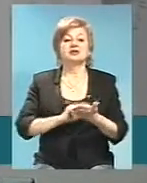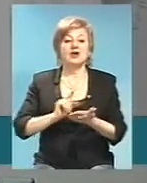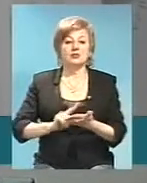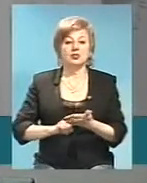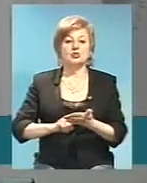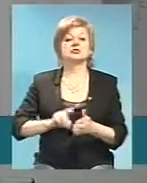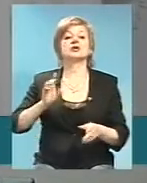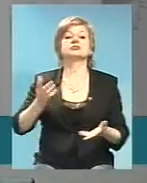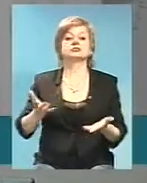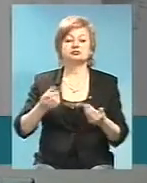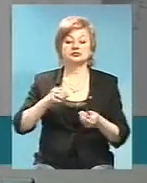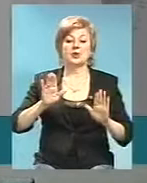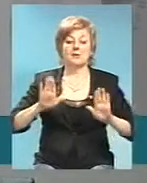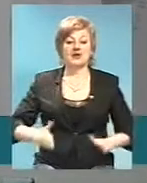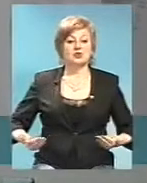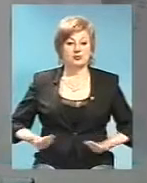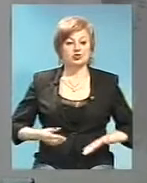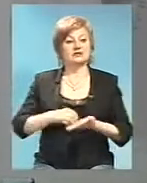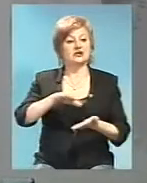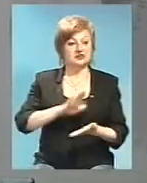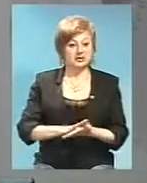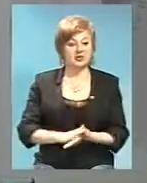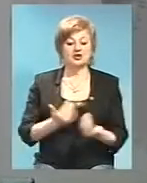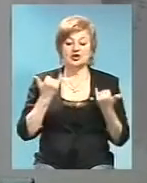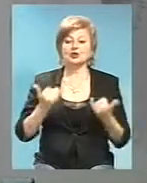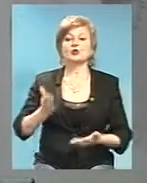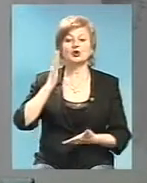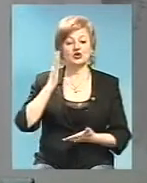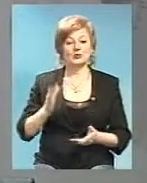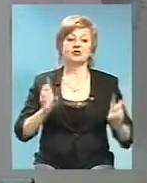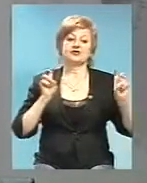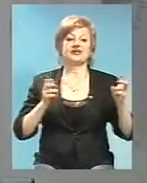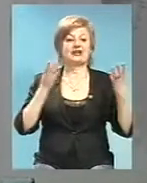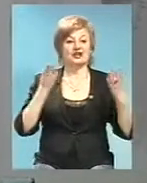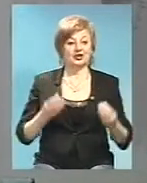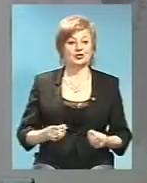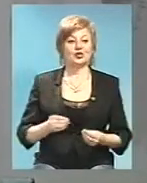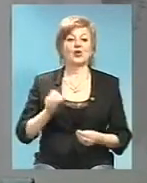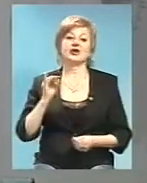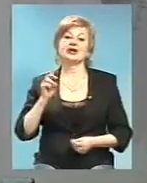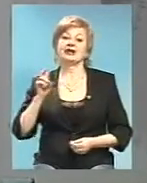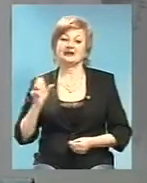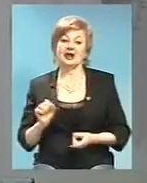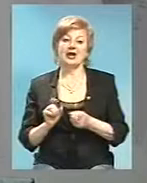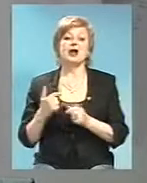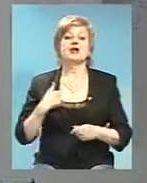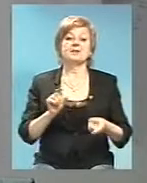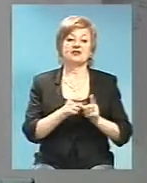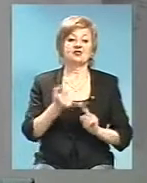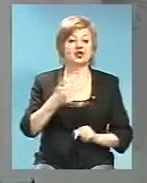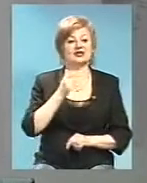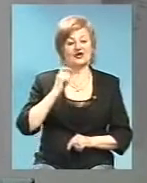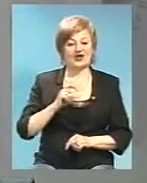зараховуватимуть за місцем проживання. Про це сьогодні у темі дня. У студії працюють Інна Халеп, сурдопереклад